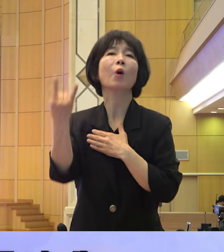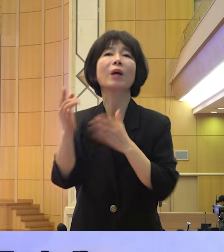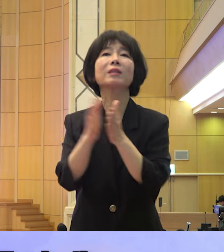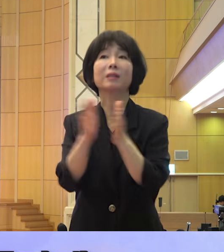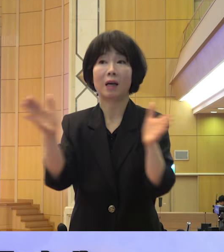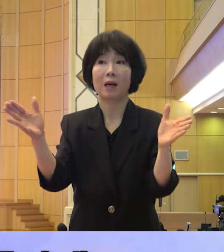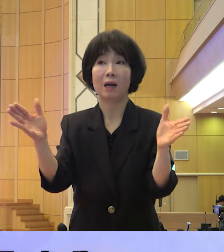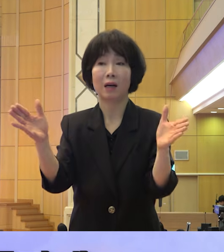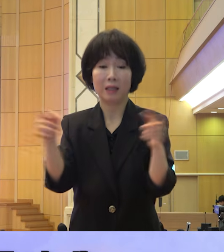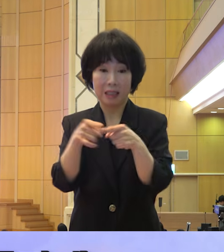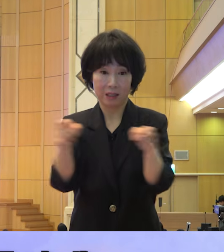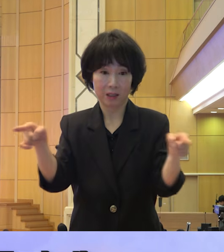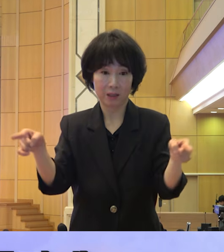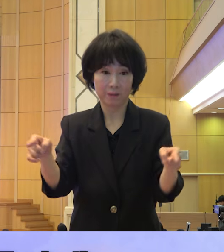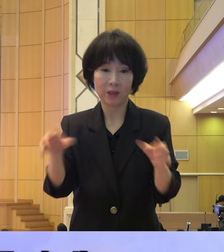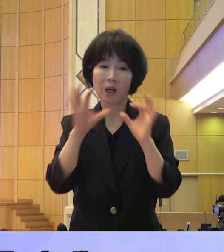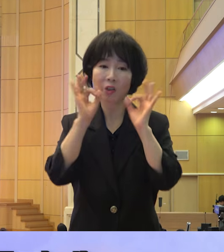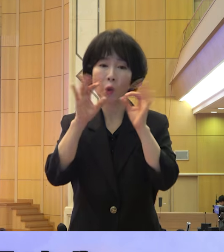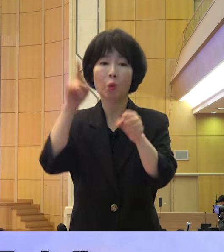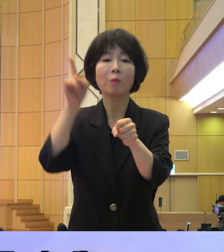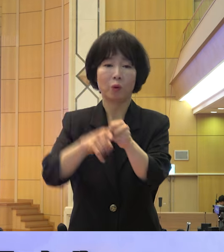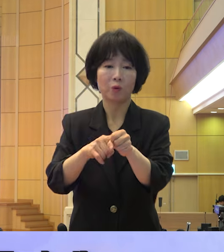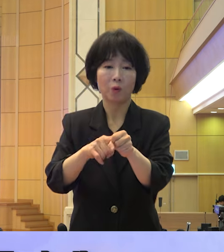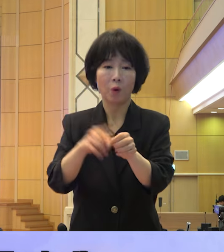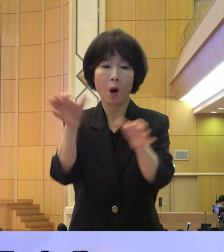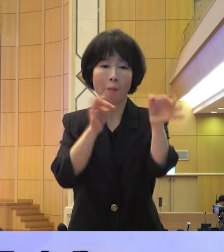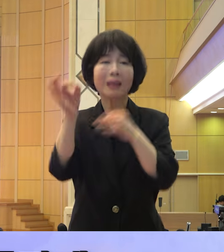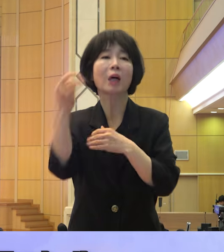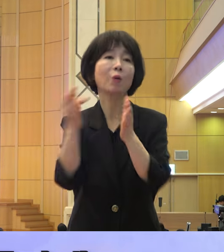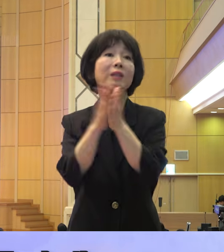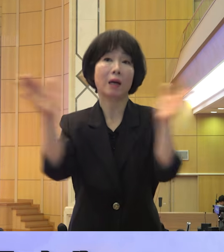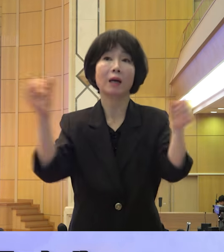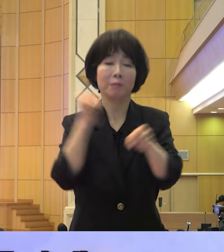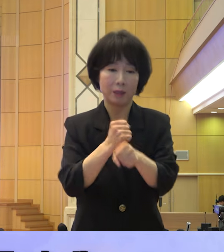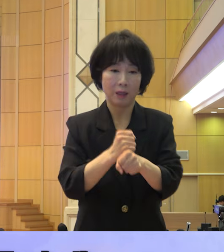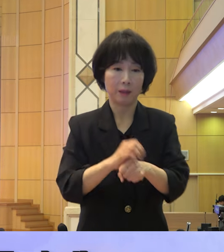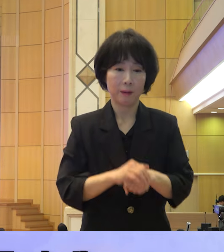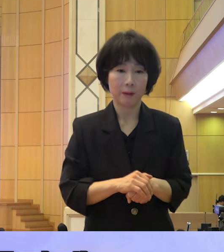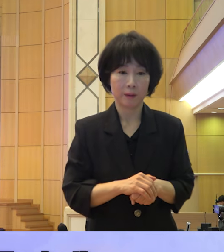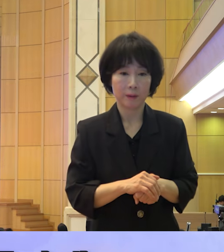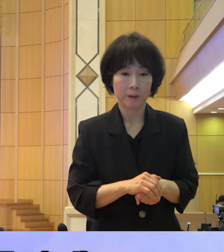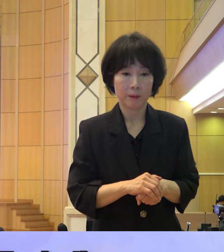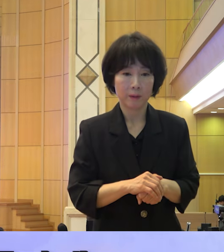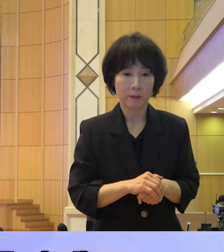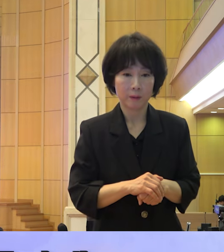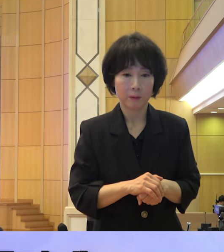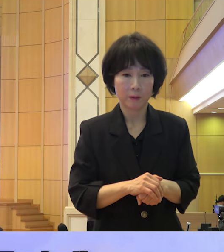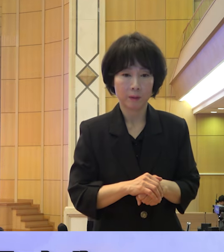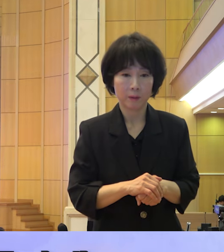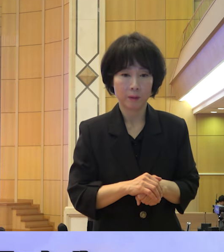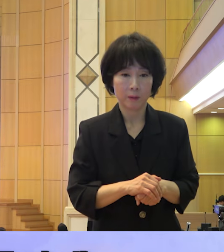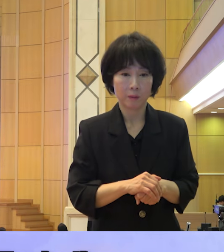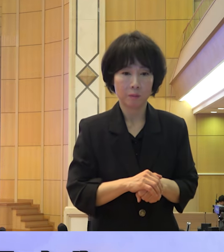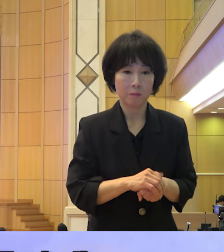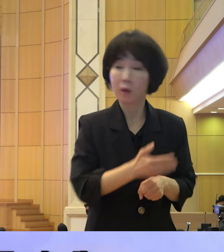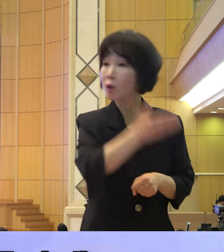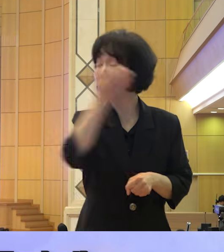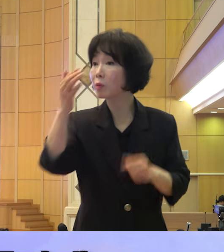있습니다. 이게 선교 차원에서 이렇게 봄맞이 바자회를 합니다. 각종